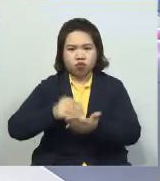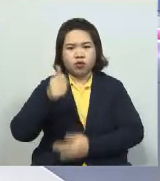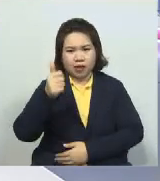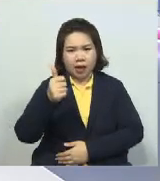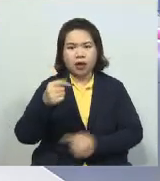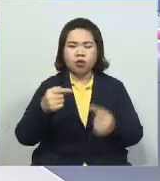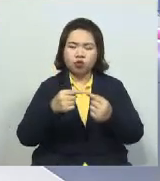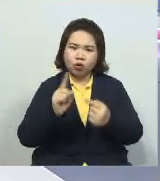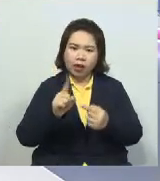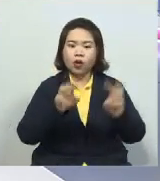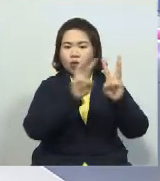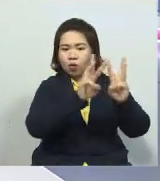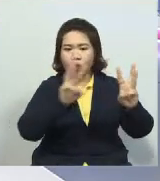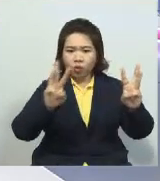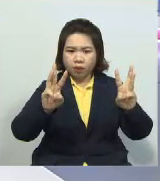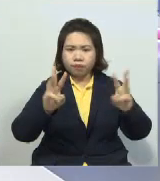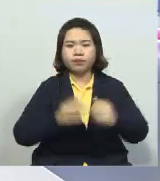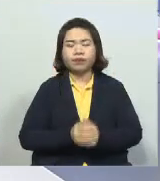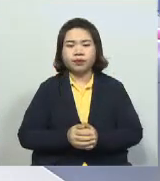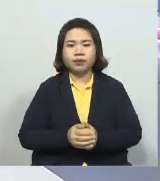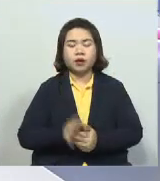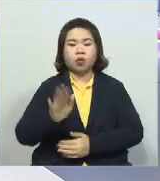ต่างๆได้ไม่ว่าจะเป็นที่เว็บไซต์นะครับ